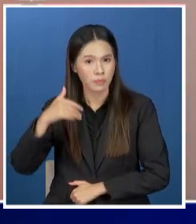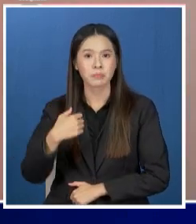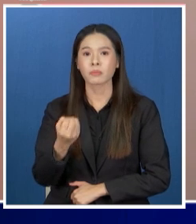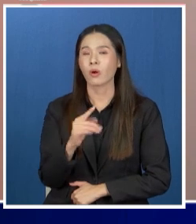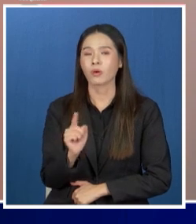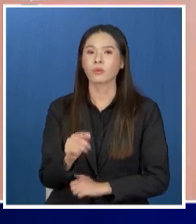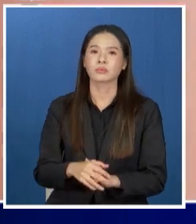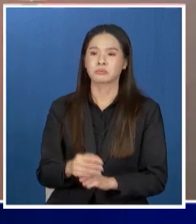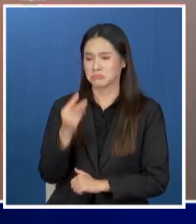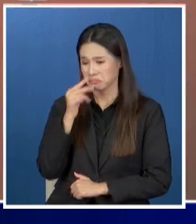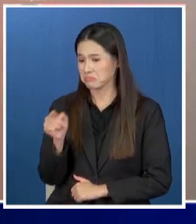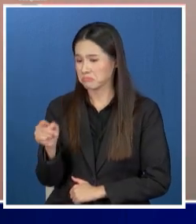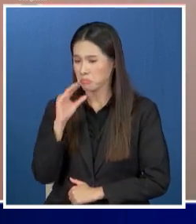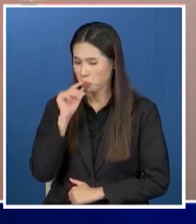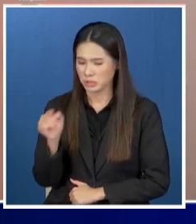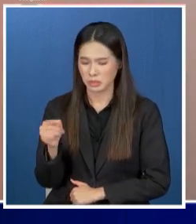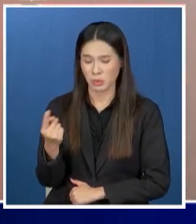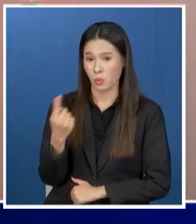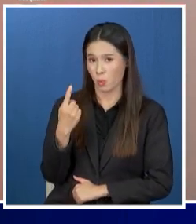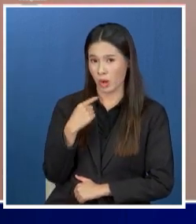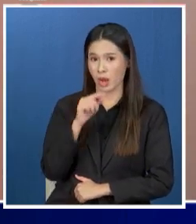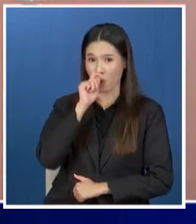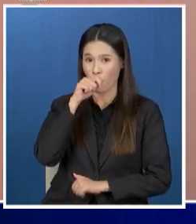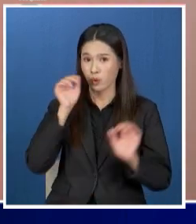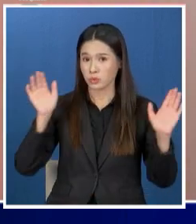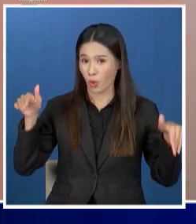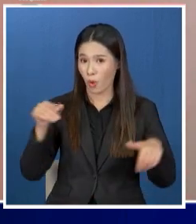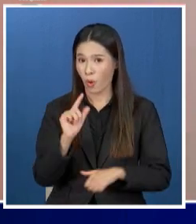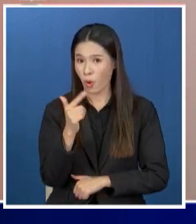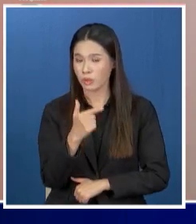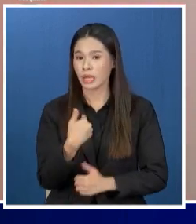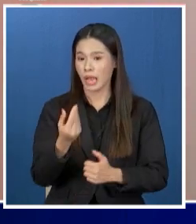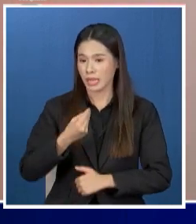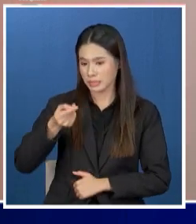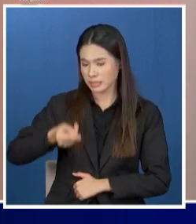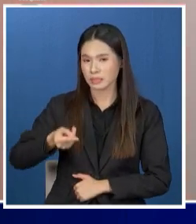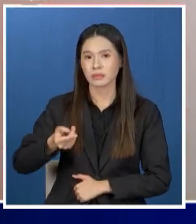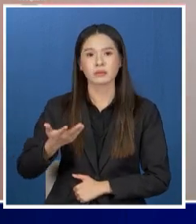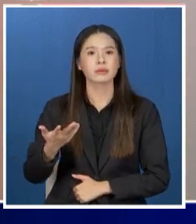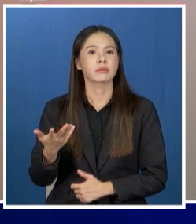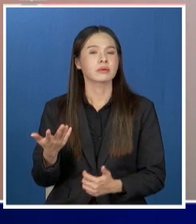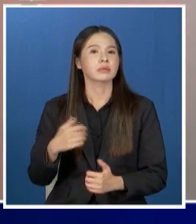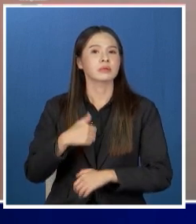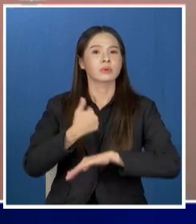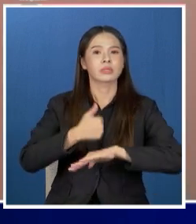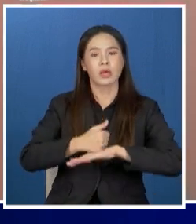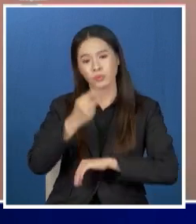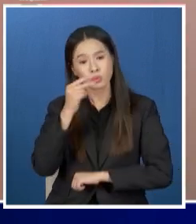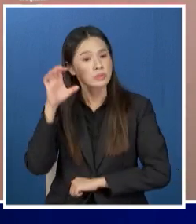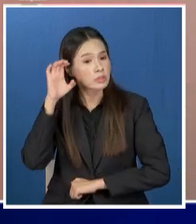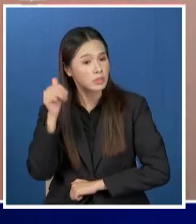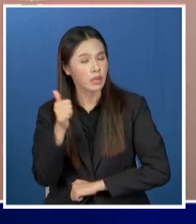แม่ลีน่าเนี่ยก็บอกว่าคุณณวัฒน์เนี่ยมาพูดอย่างนี้มากล่าวหาหงทองหงทองอ่ะให้รางวัลจริง ใช่แล้วก็ตอนนั้น CEO เขาก็ดูน่